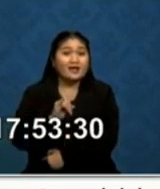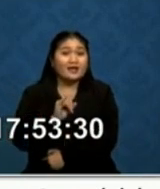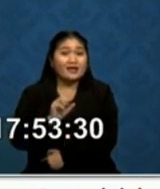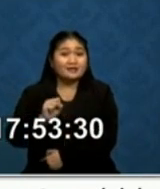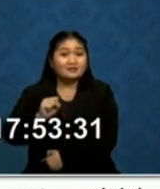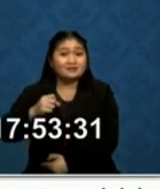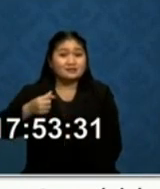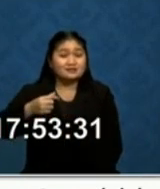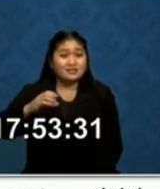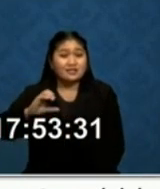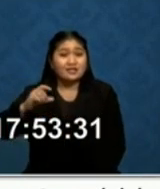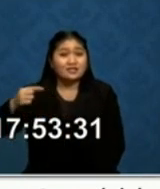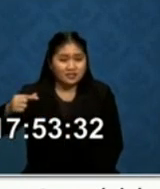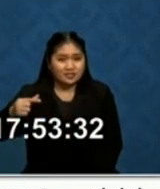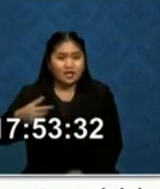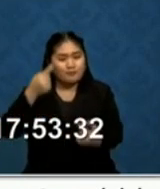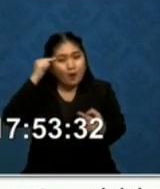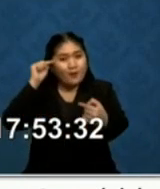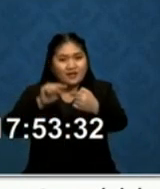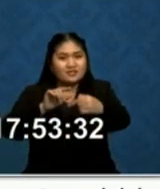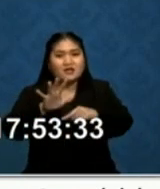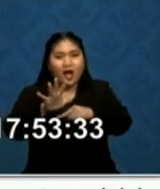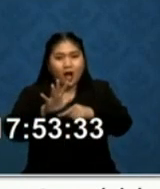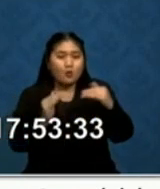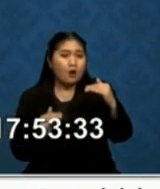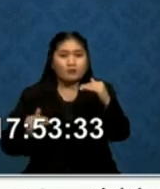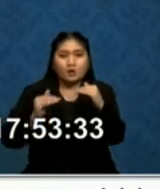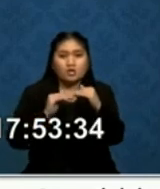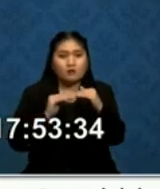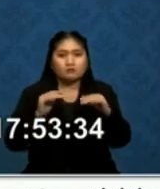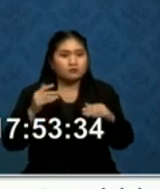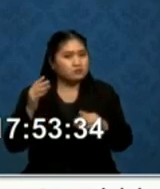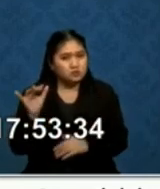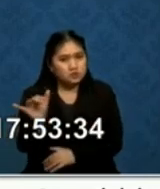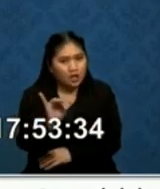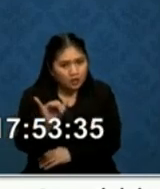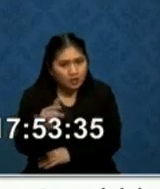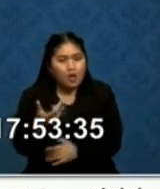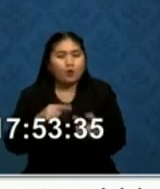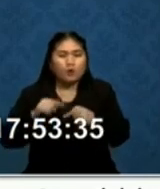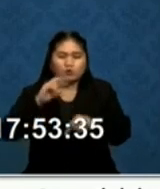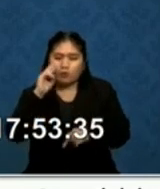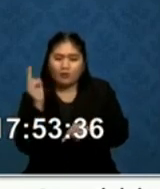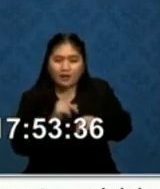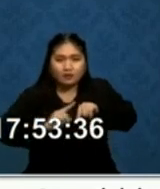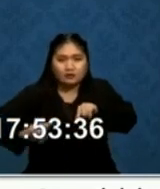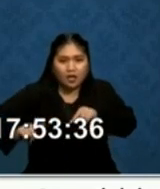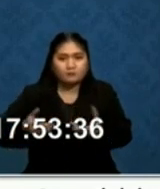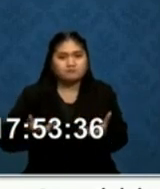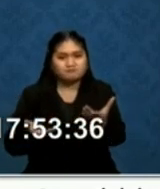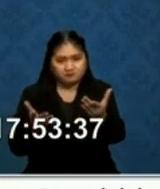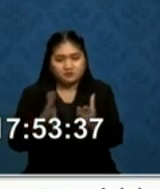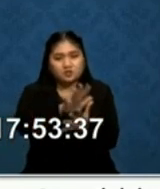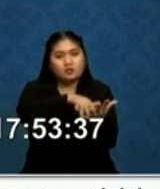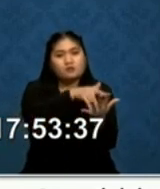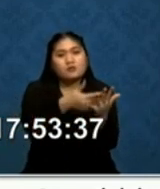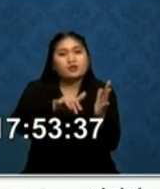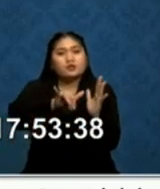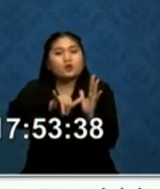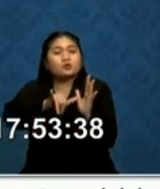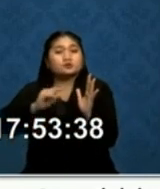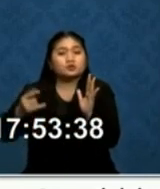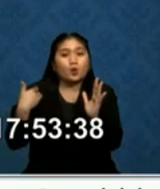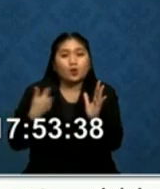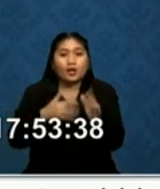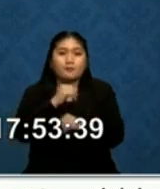ล่าวถึงเป้าหมายที่5เลยในความเท่าเทียมทางเพศและรวมถึงการขจัดความรุนแรงทุกเพศทุกชนิดนะคะยุทธศาสตร์และกลยุทธ์การทำงานป